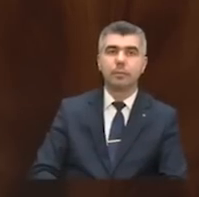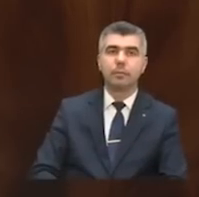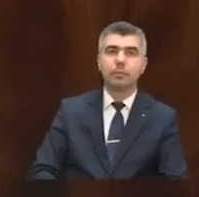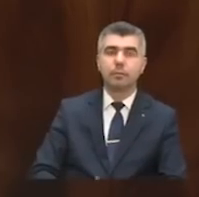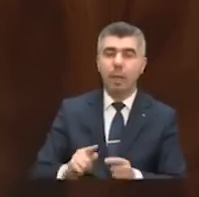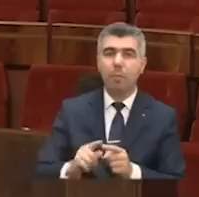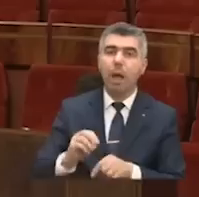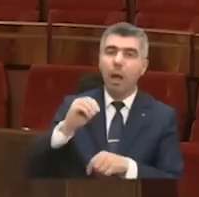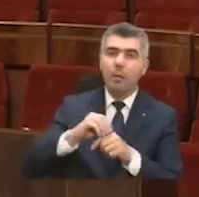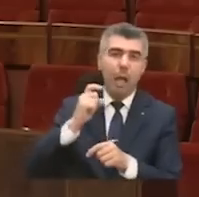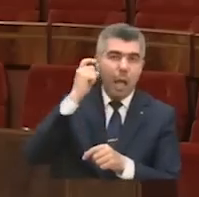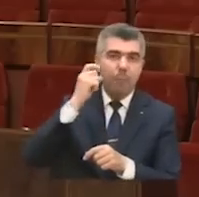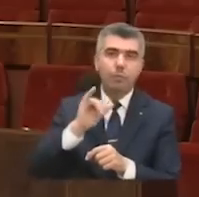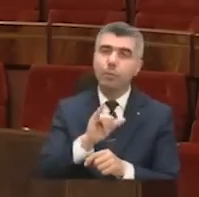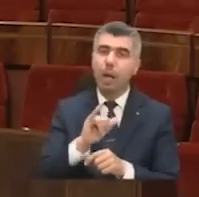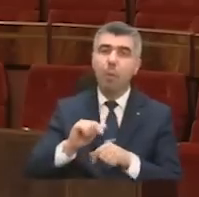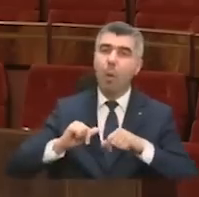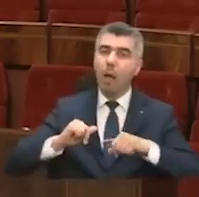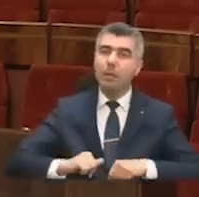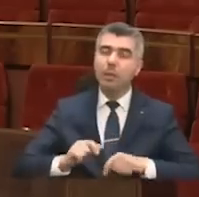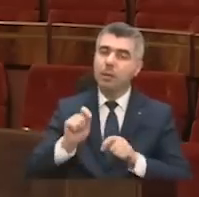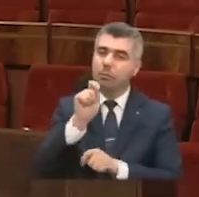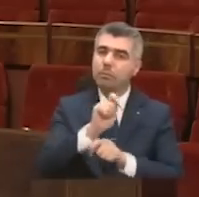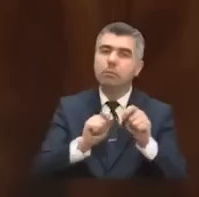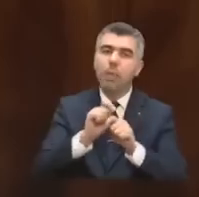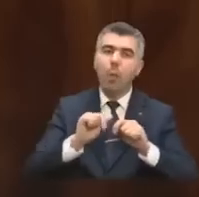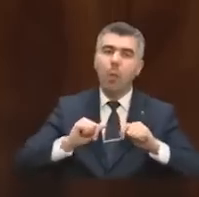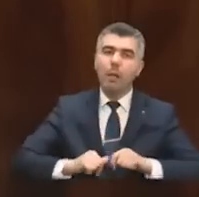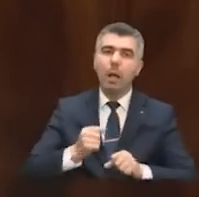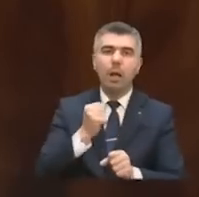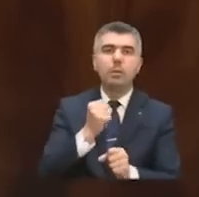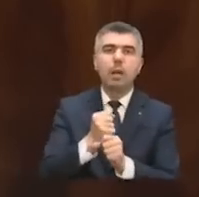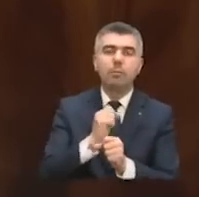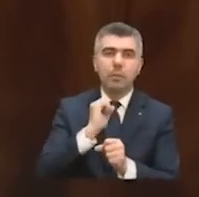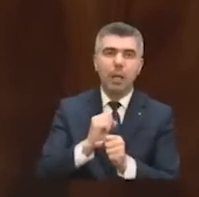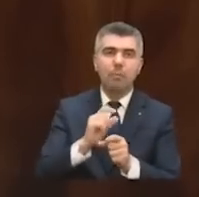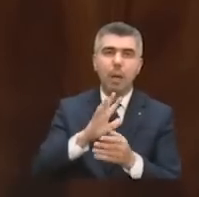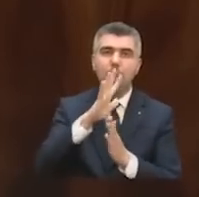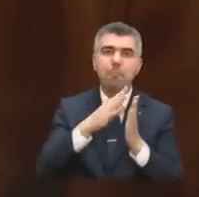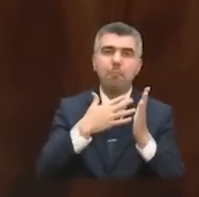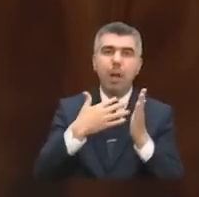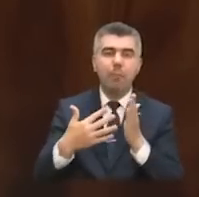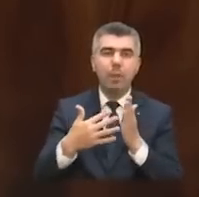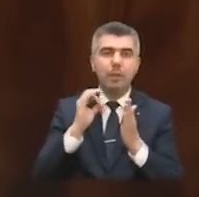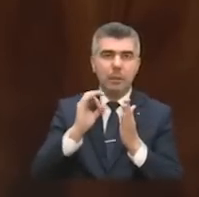ماشي عاد كنخمو، السيد الوزير والوزارة ديالو اشتغلوا باش يكون هذا البرنامج ان شاء الله موجود